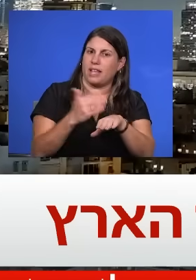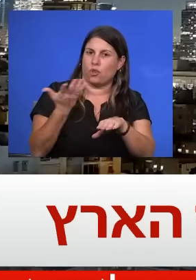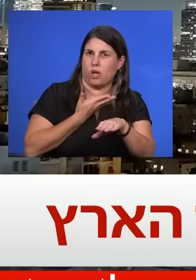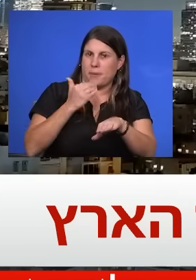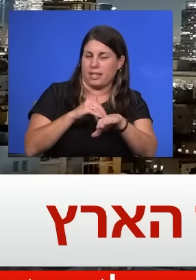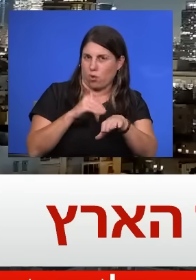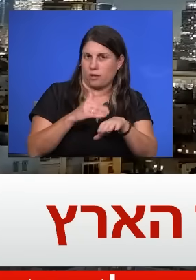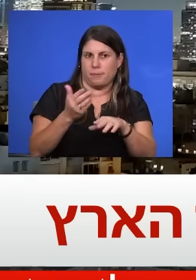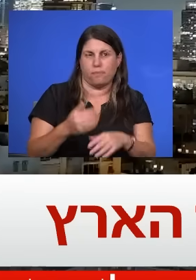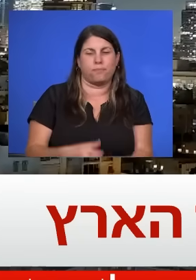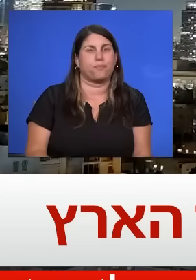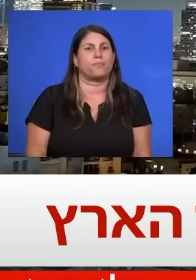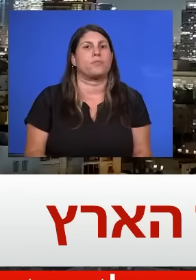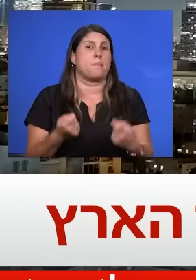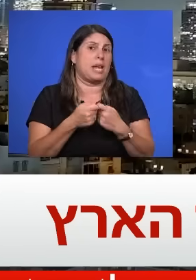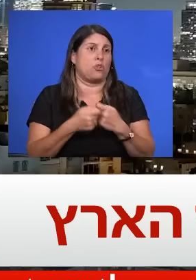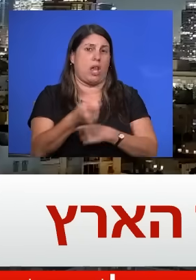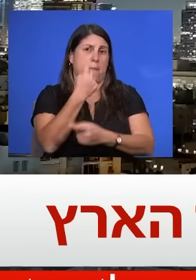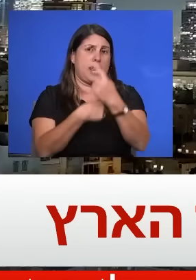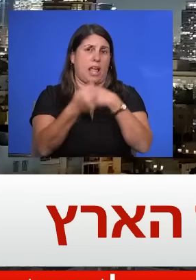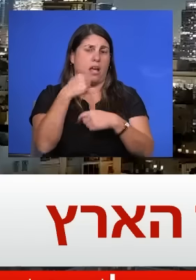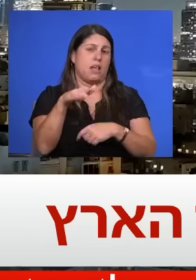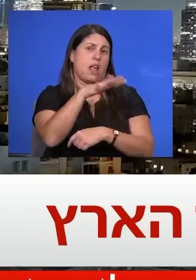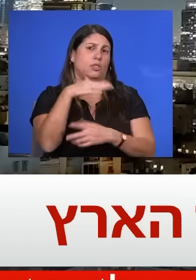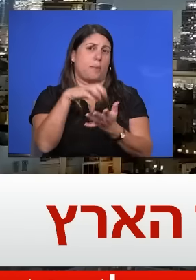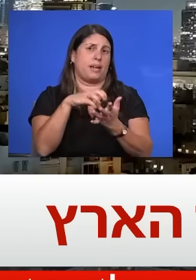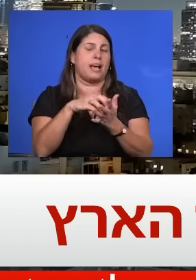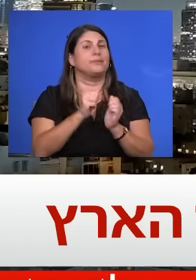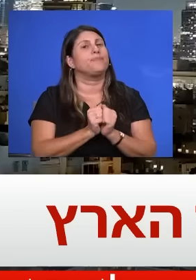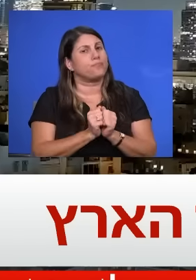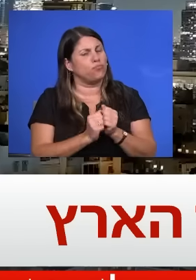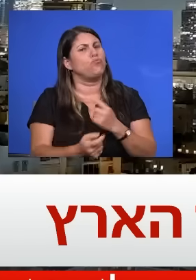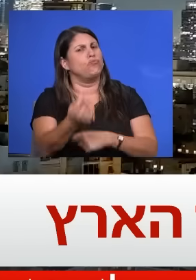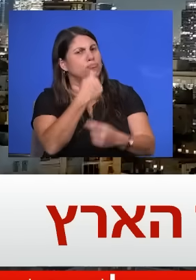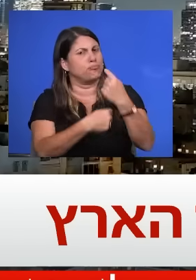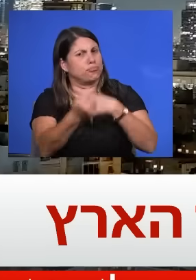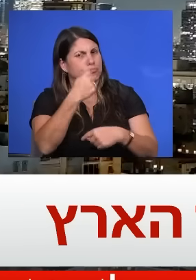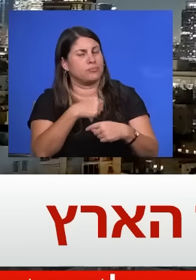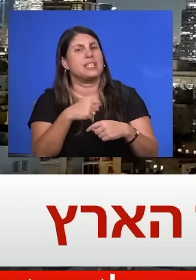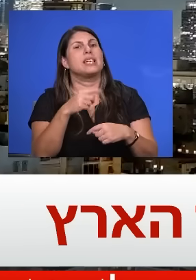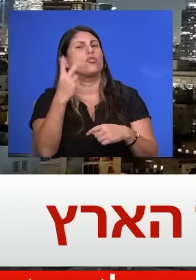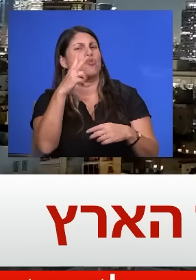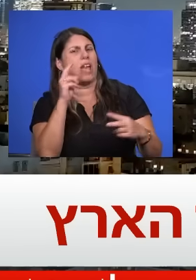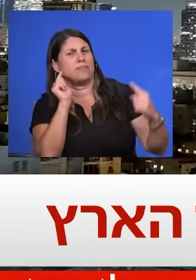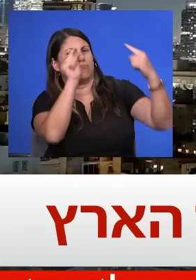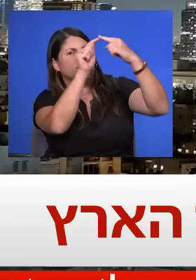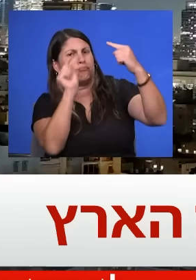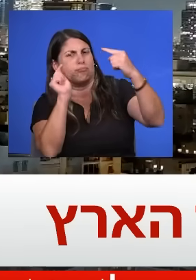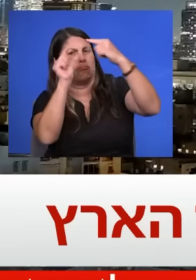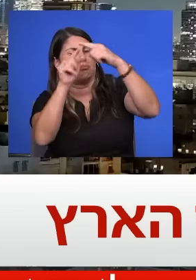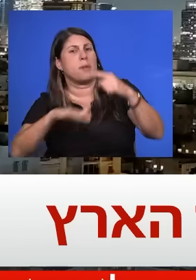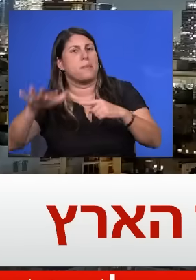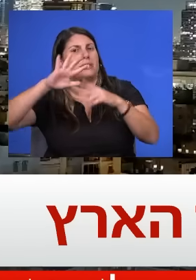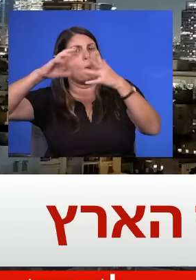בנוגע למתח הזה לאזור המרכז. כן, אז מתח כבד, שני עירותים שנשמעו מעל אזור פתח תקווה. כרגע אנחנו